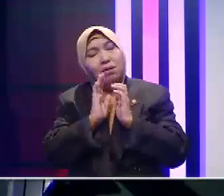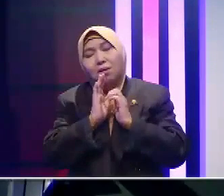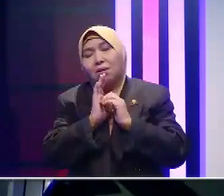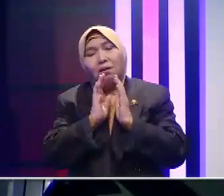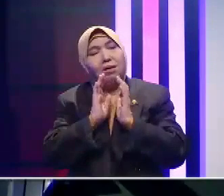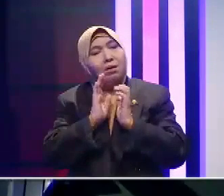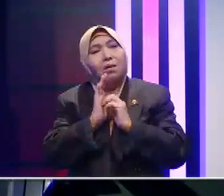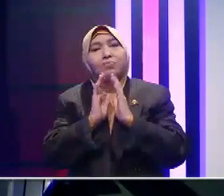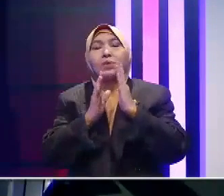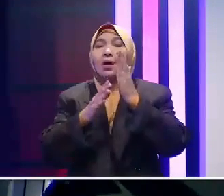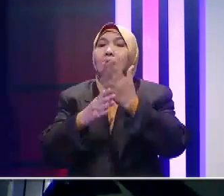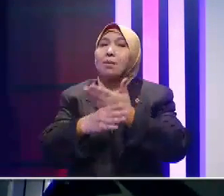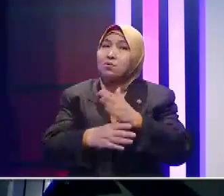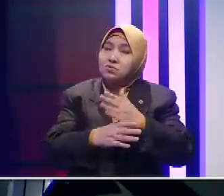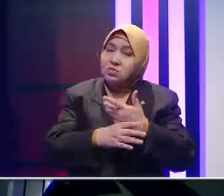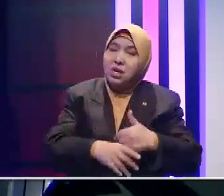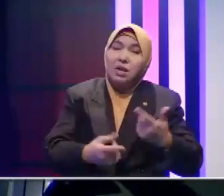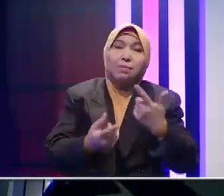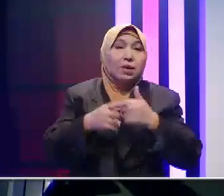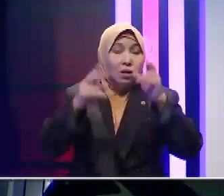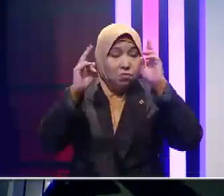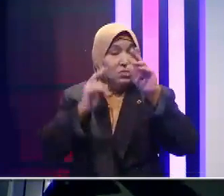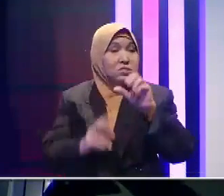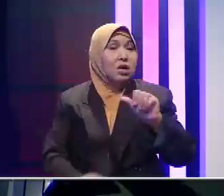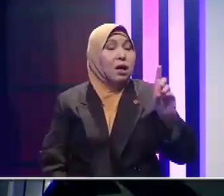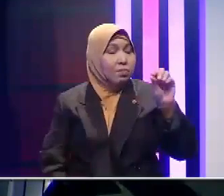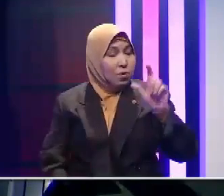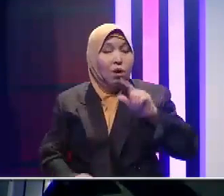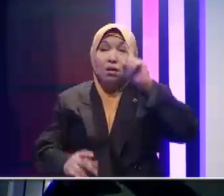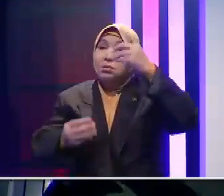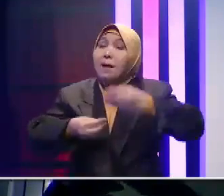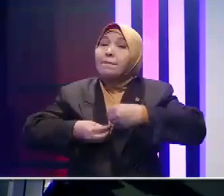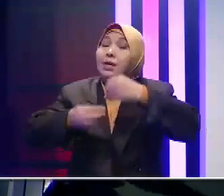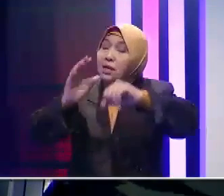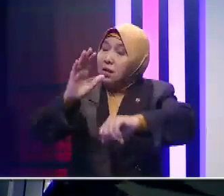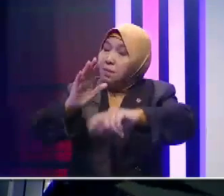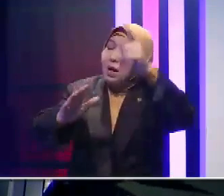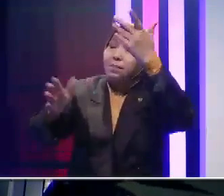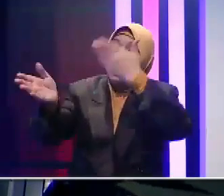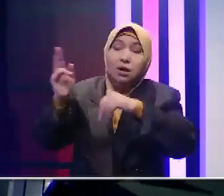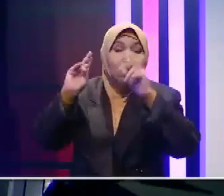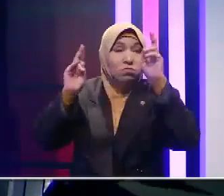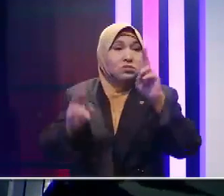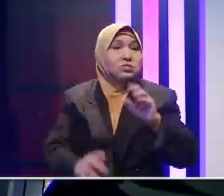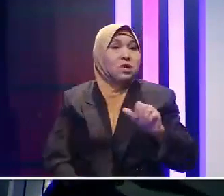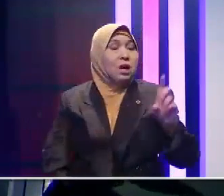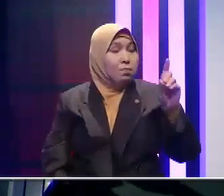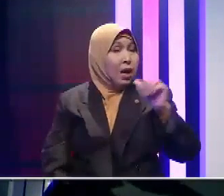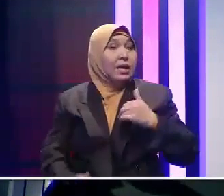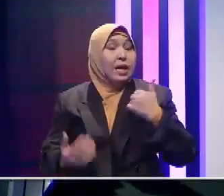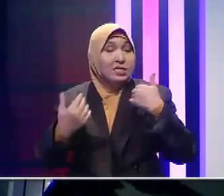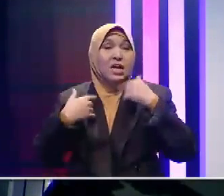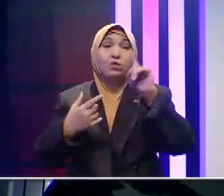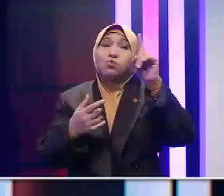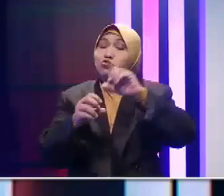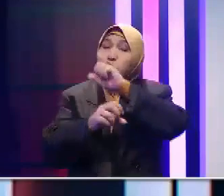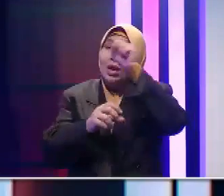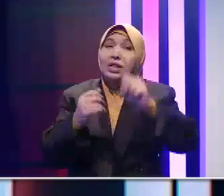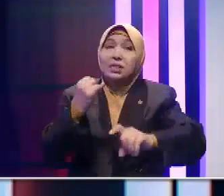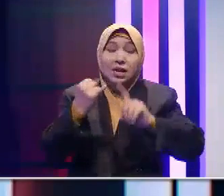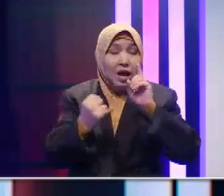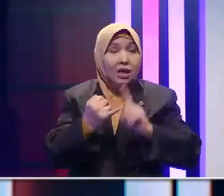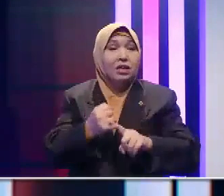perkongsian daripada Ustaz Abdul Ghani. Allah Ta'ala berikan kelebihan kepada Ustaz Abdul Ghani. Saya kira ini ada satu soalan terakhir saja, ringkas